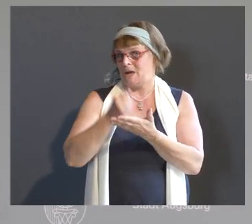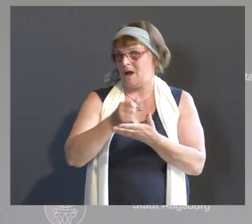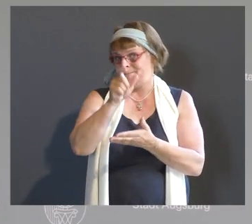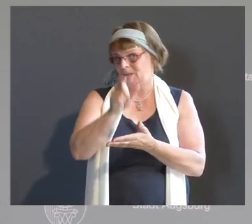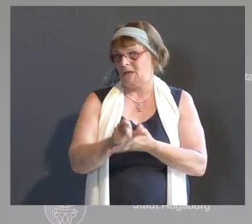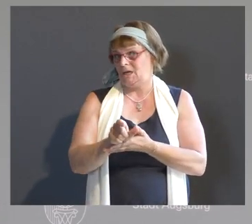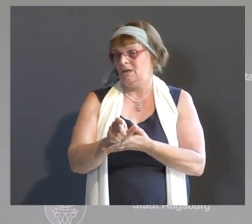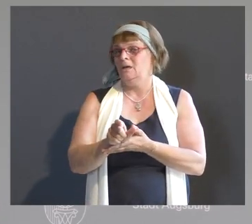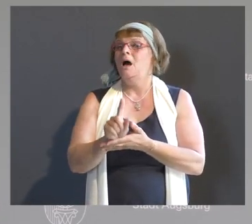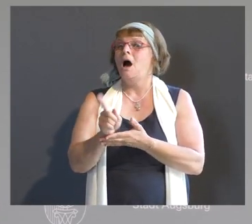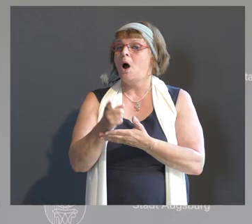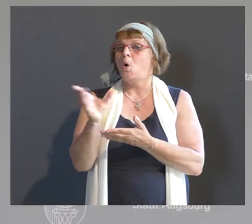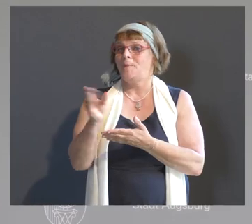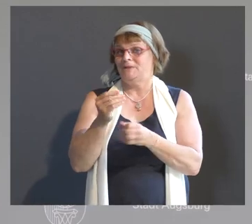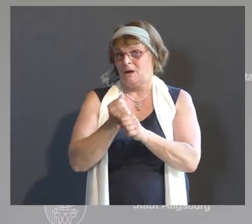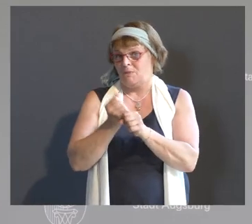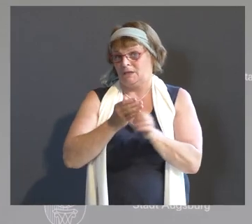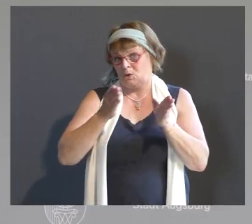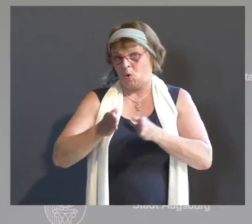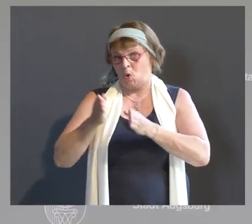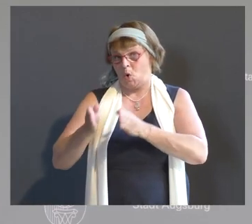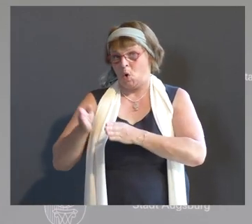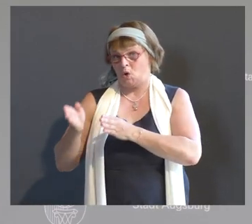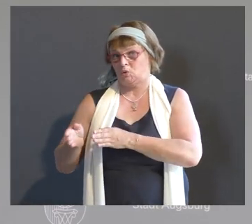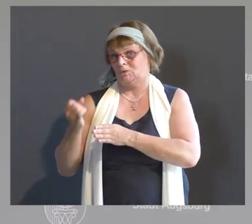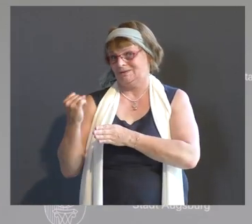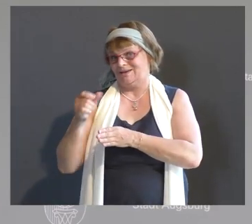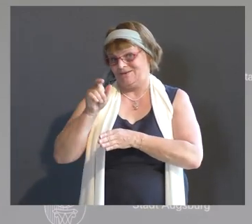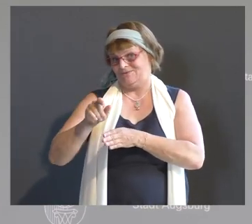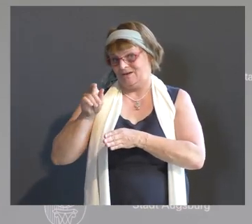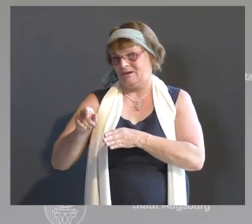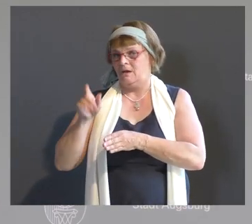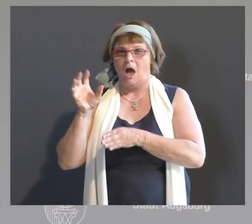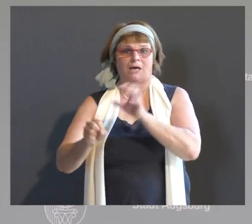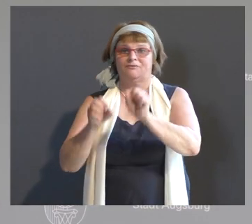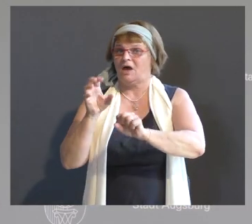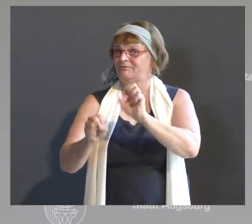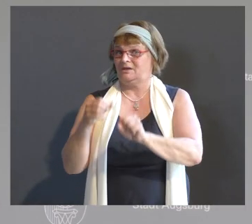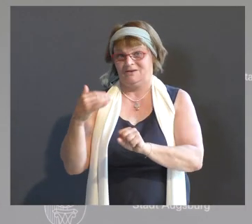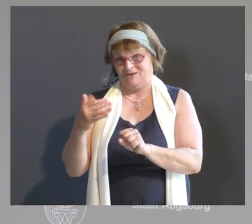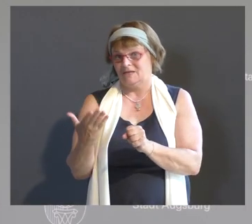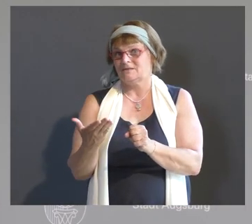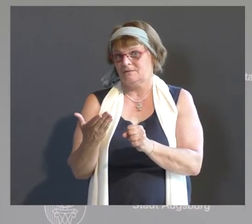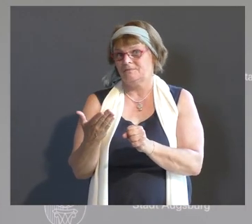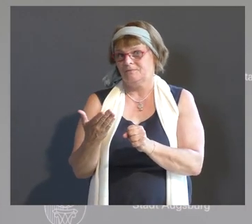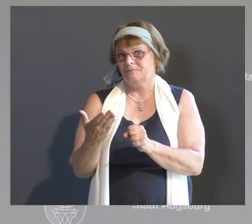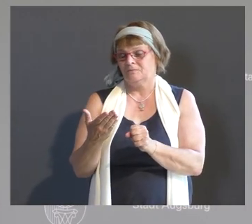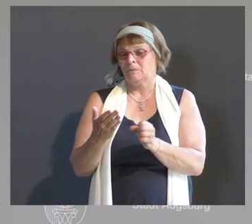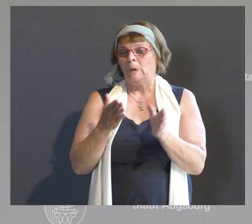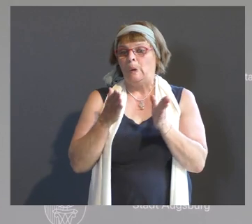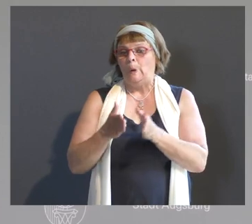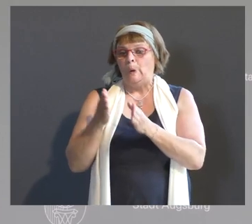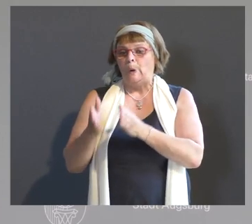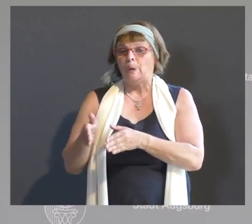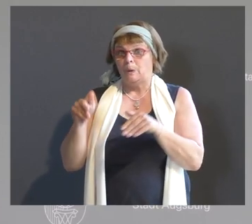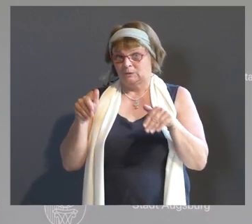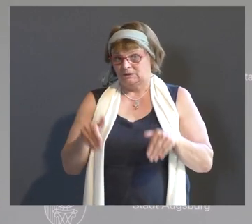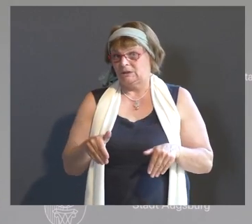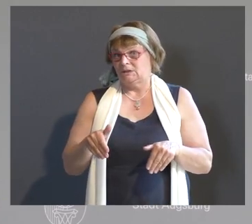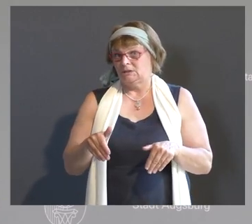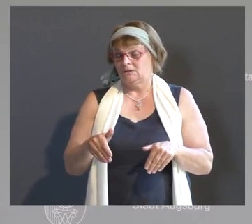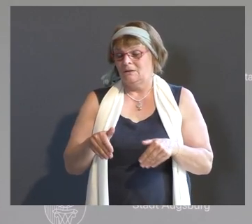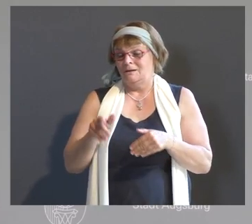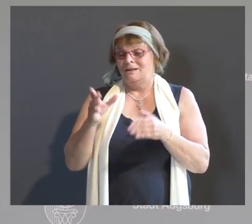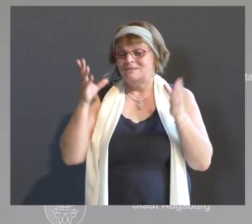und Ordnungskräfte, gegen Mitarbeiter des Rettungsdienstes, das wir in der Nacht